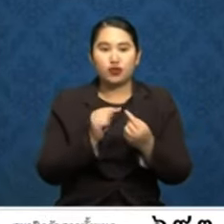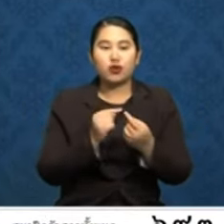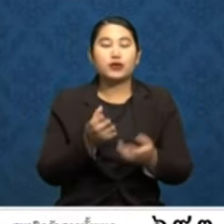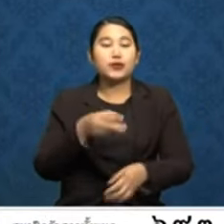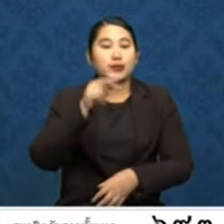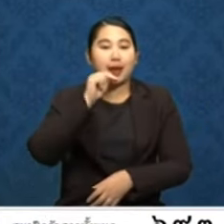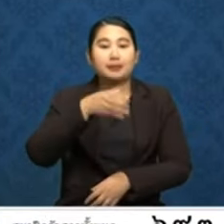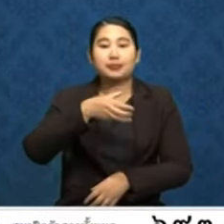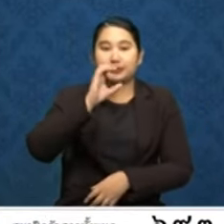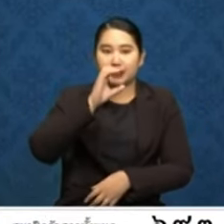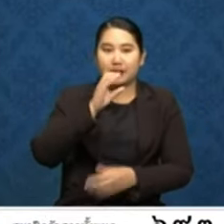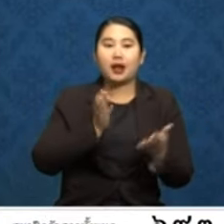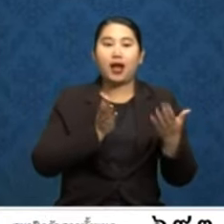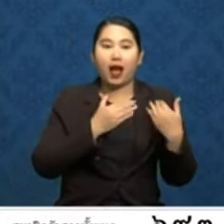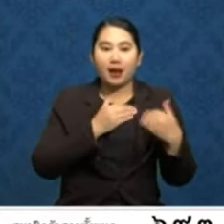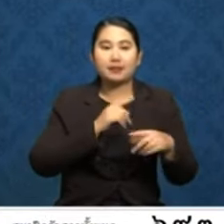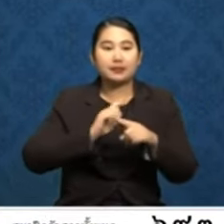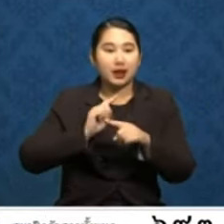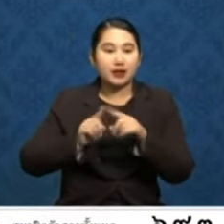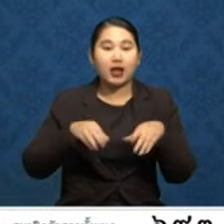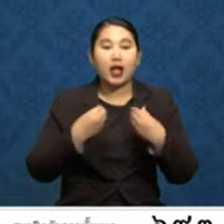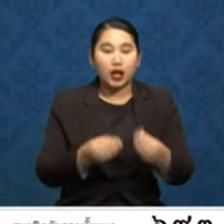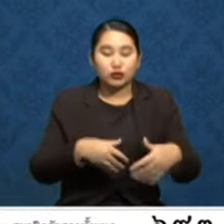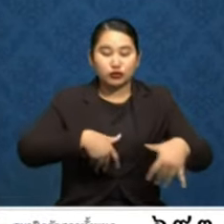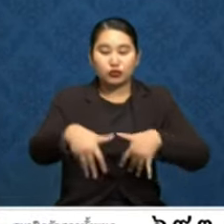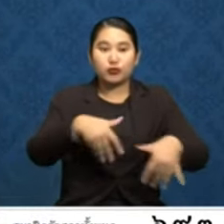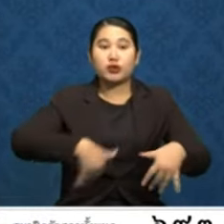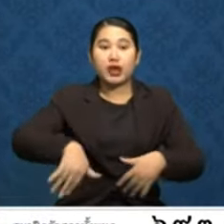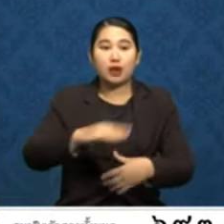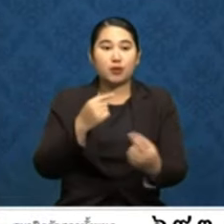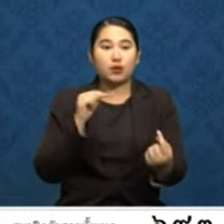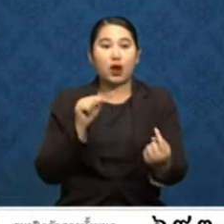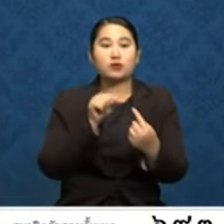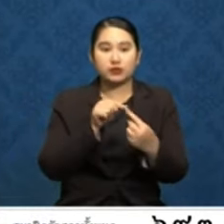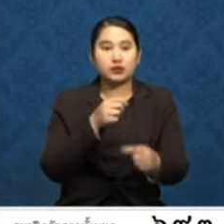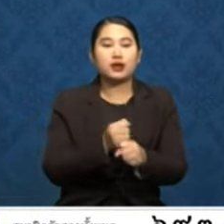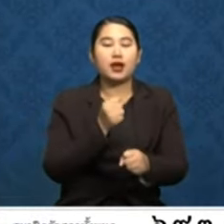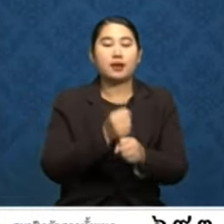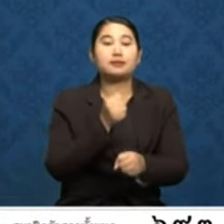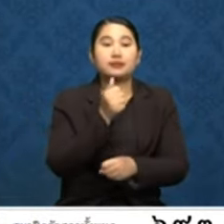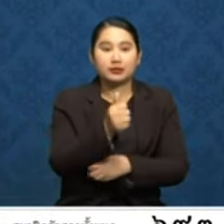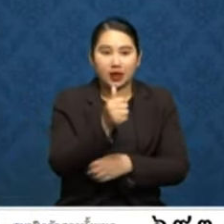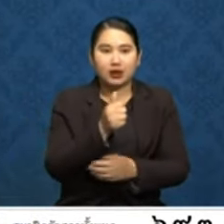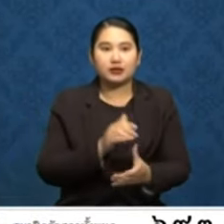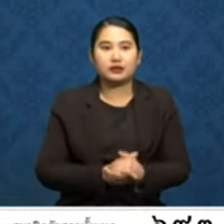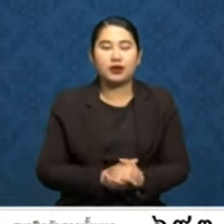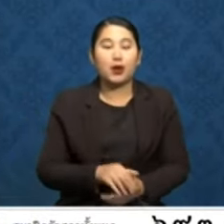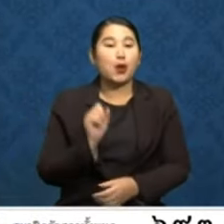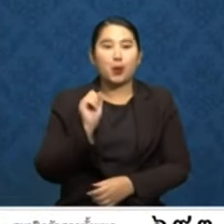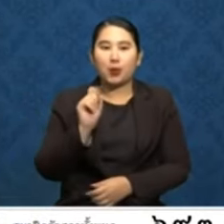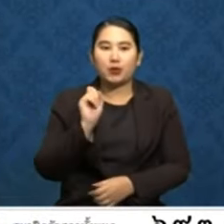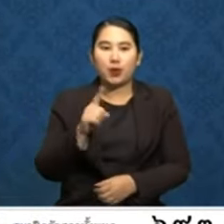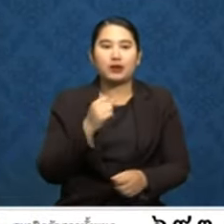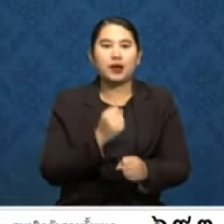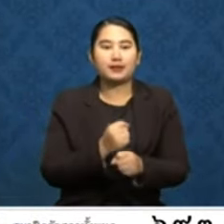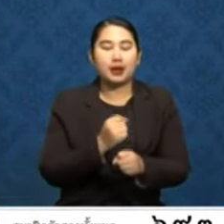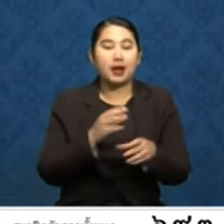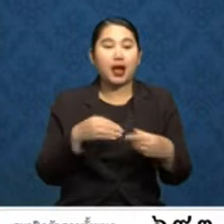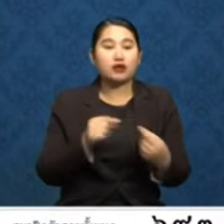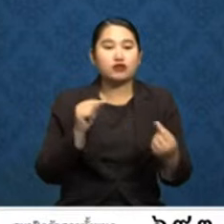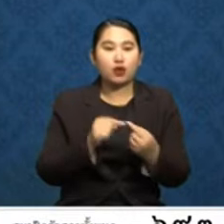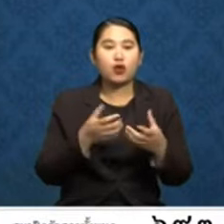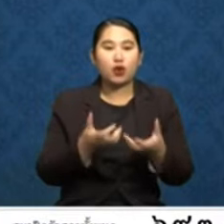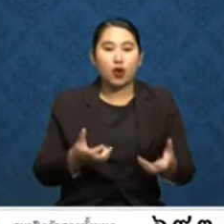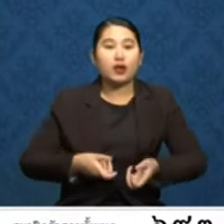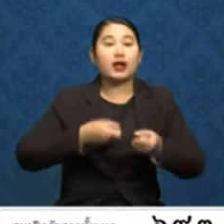คบริโภคให้ประชาชนทุกพื้นที่เข้าถึงได้และจะเร่งให้น้ำถึงไร่นาด้วย